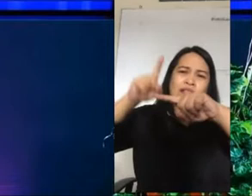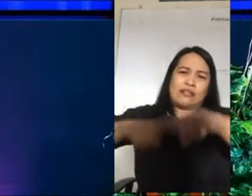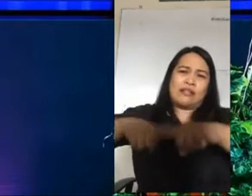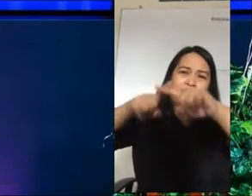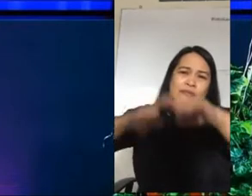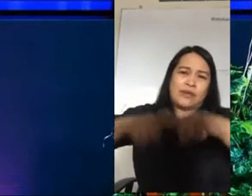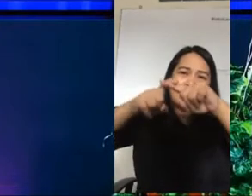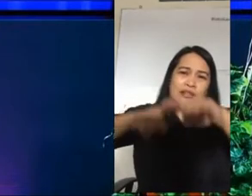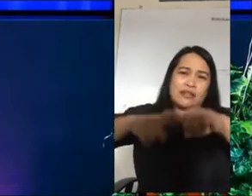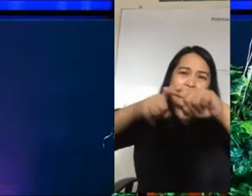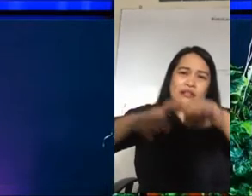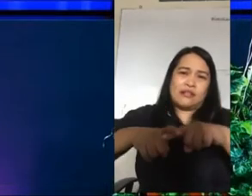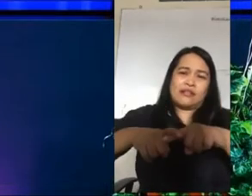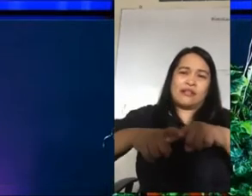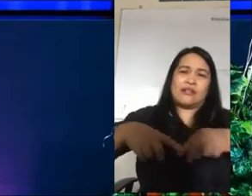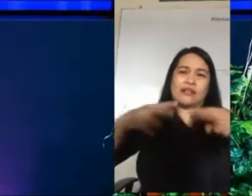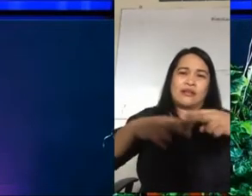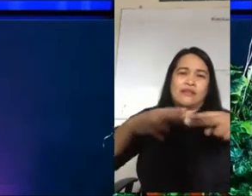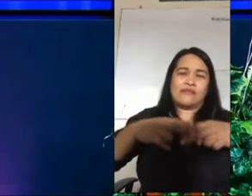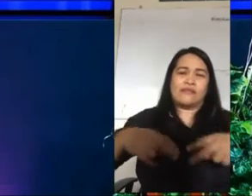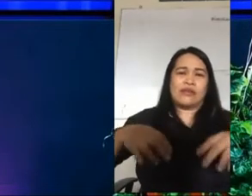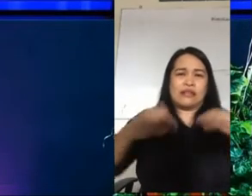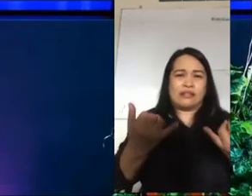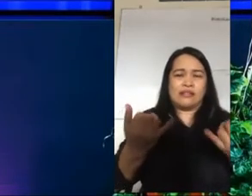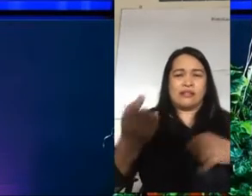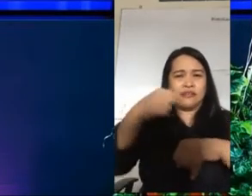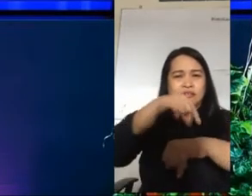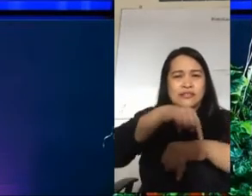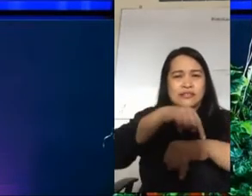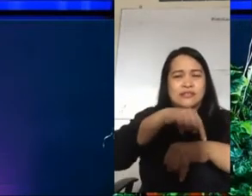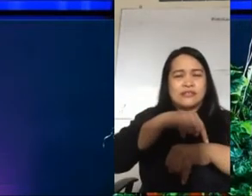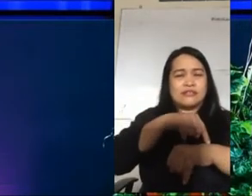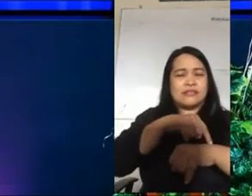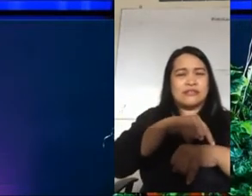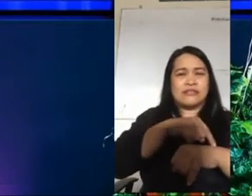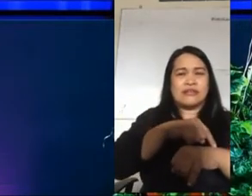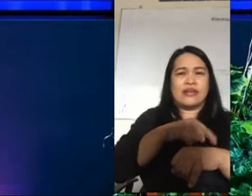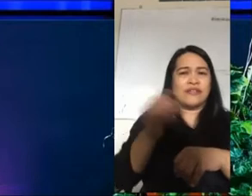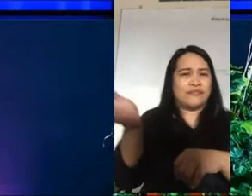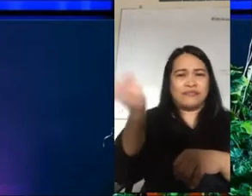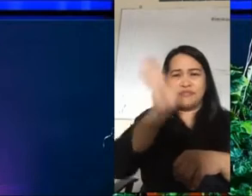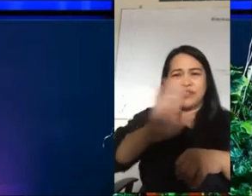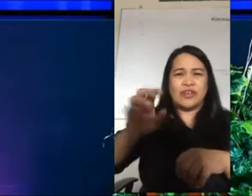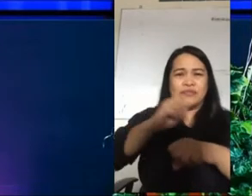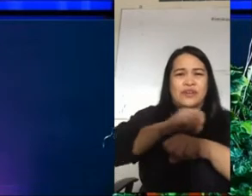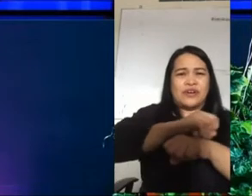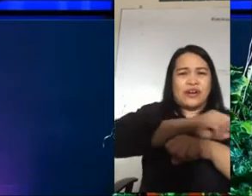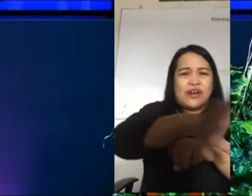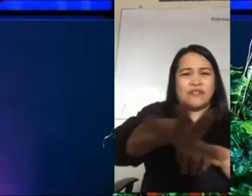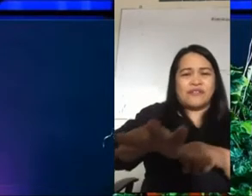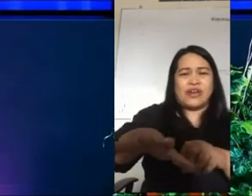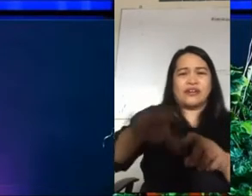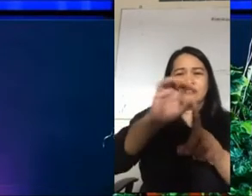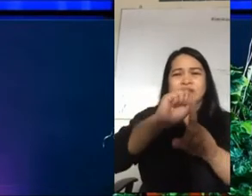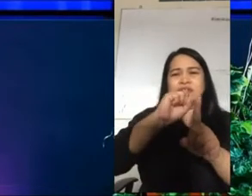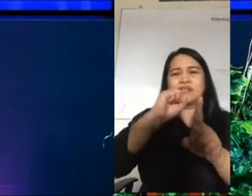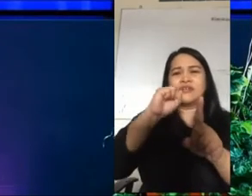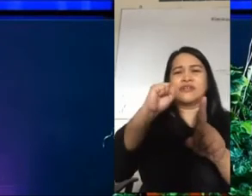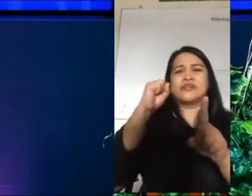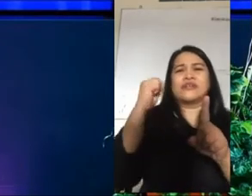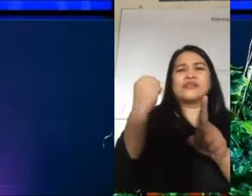ito. Hindi kailanman naapektuhan ng sirkumstansya ng